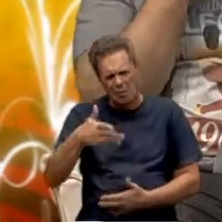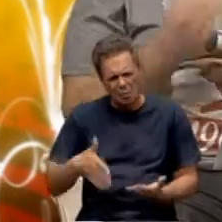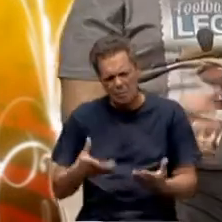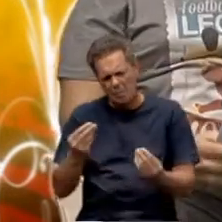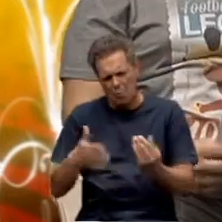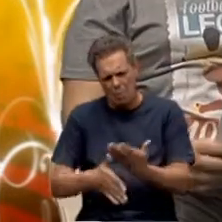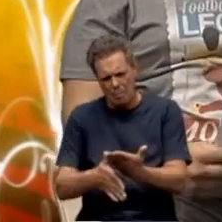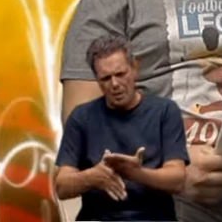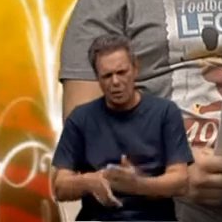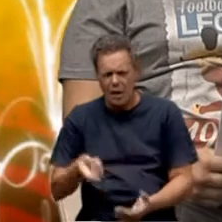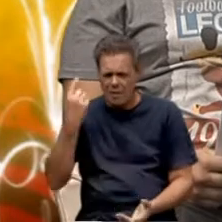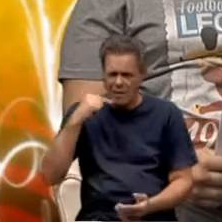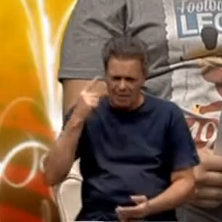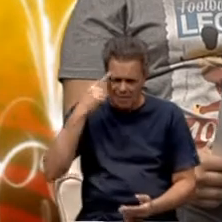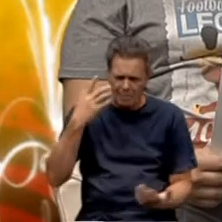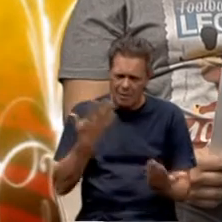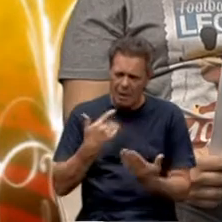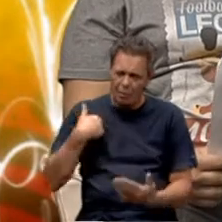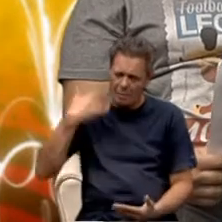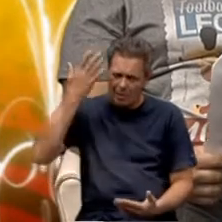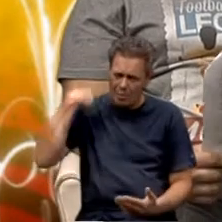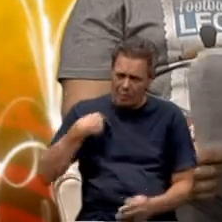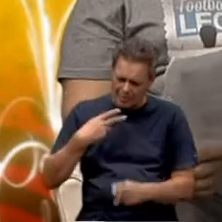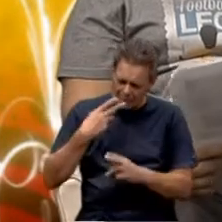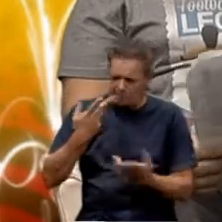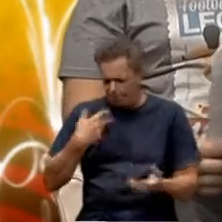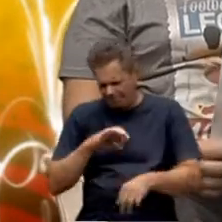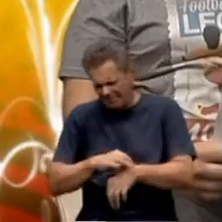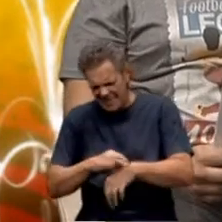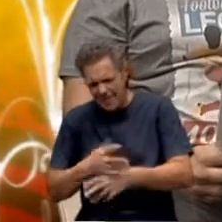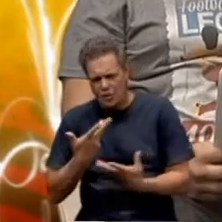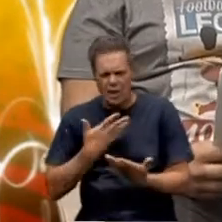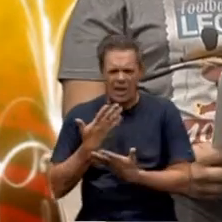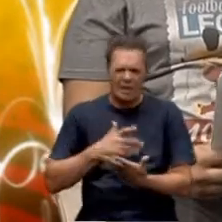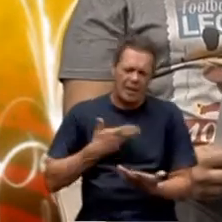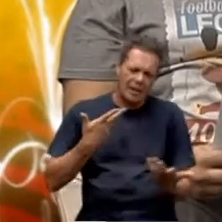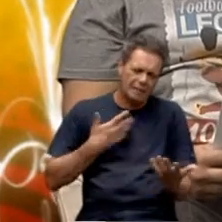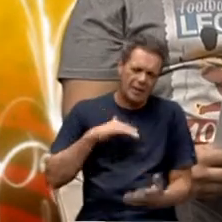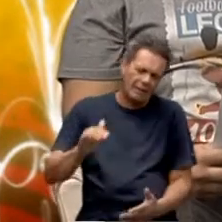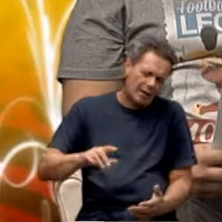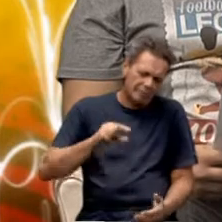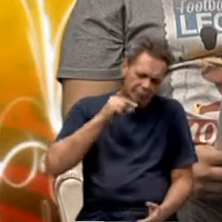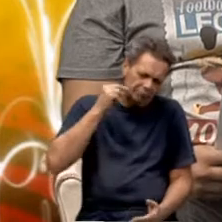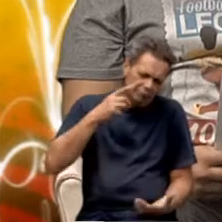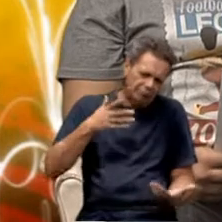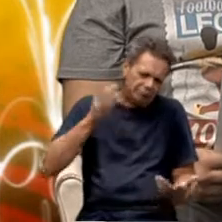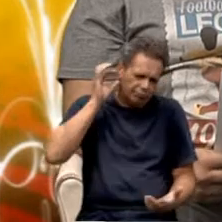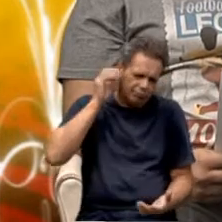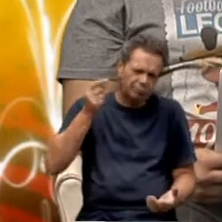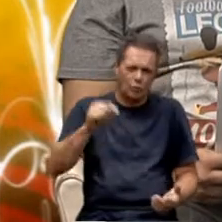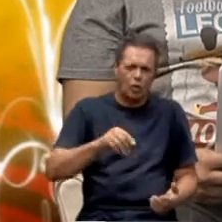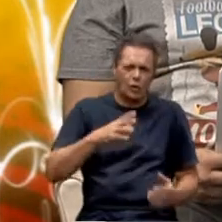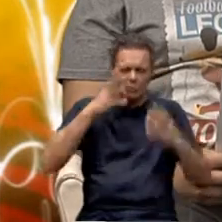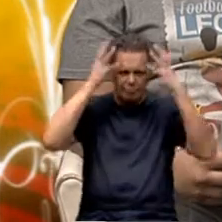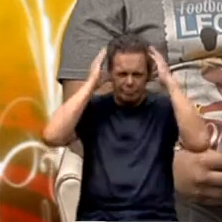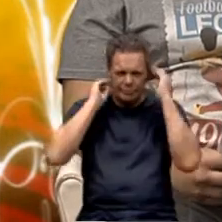puno pomaže, jer znam kako je meni bilo kada sam se liječila i kada mi neka cura odrasla koja je izliječena dođe sa kosom